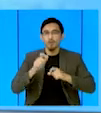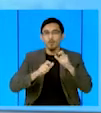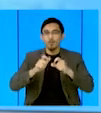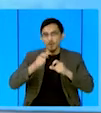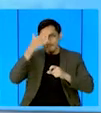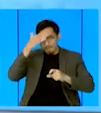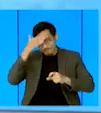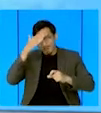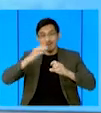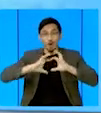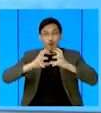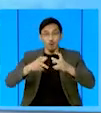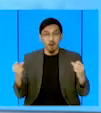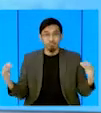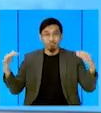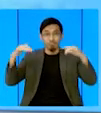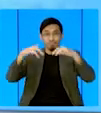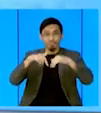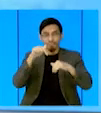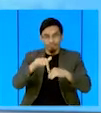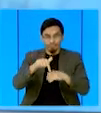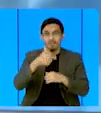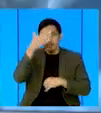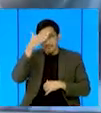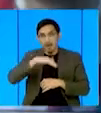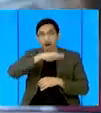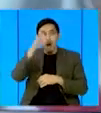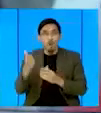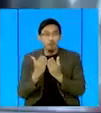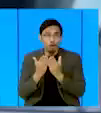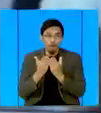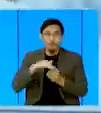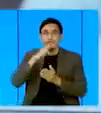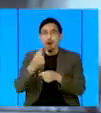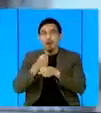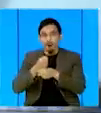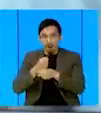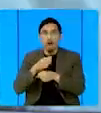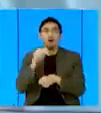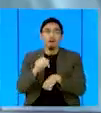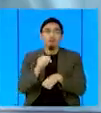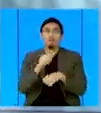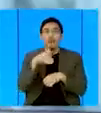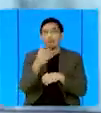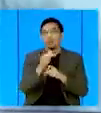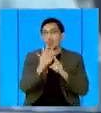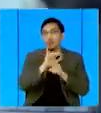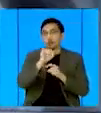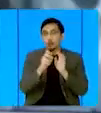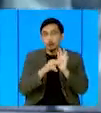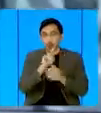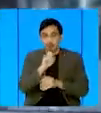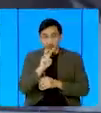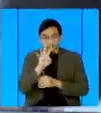Jutaan jemaah haji dari seluruh dunia telah melaksanakan ibadah wukuf di Arafah pada 9 Zulhijjah 1445 Hijriah atau